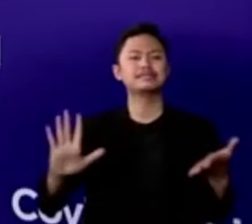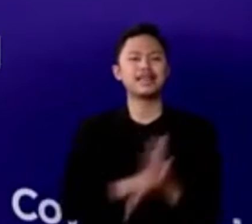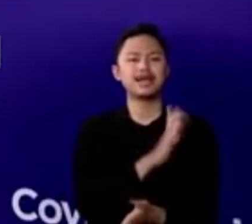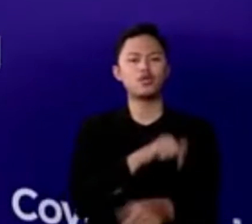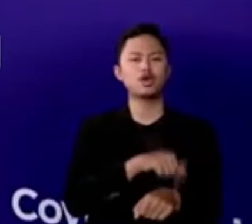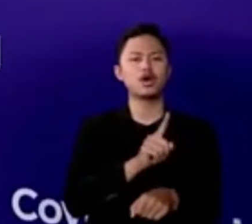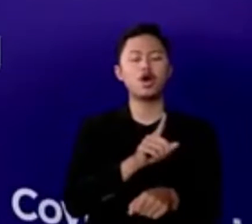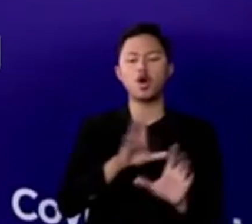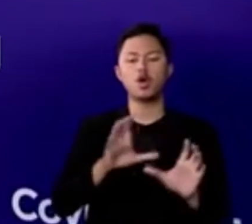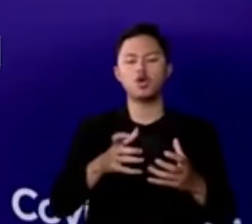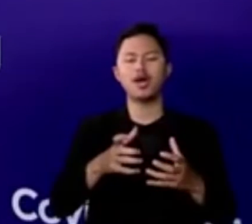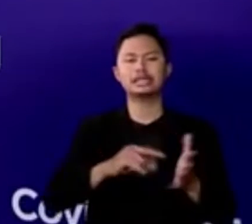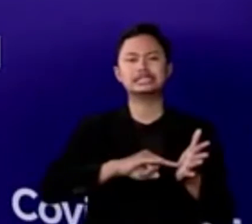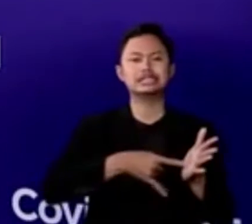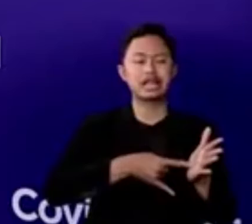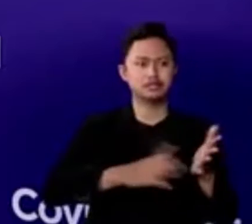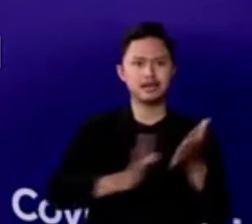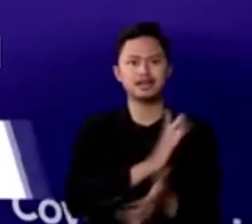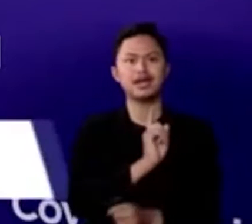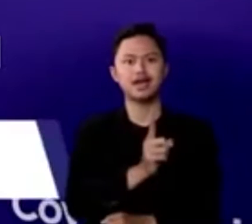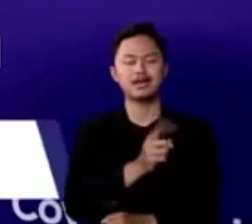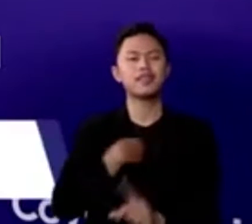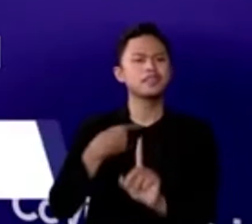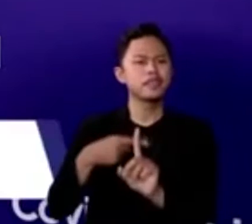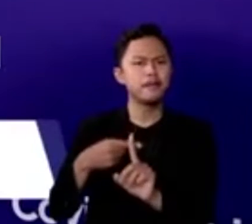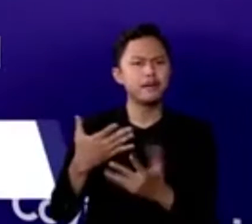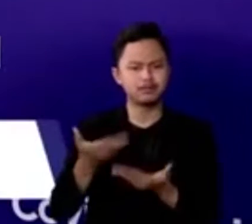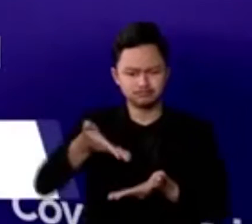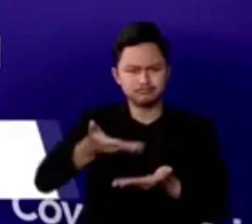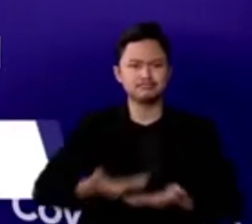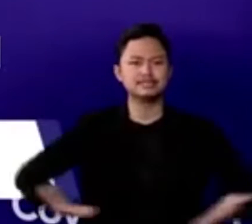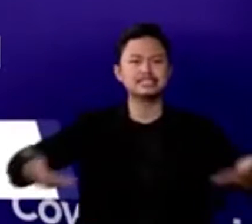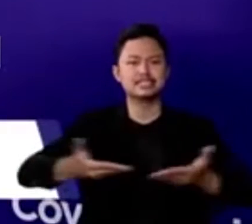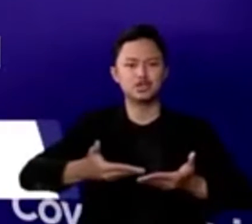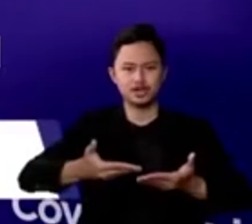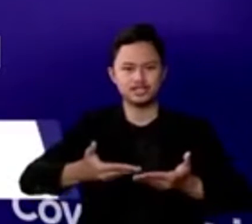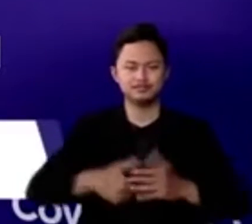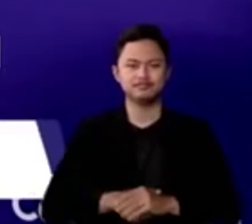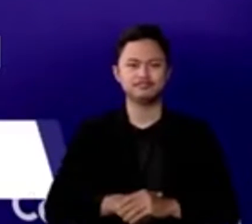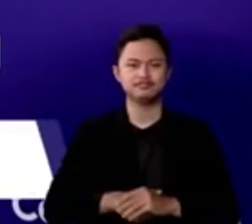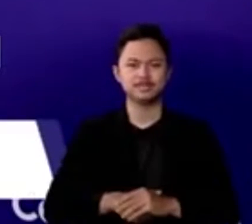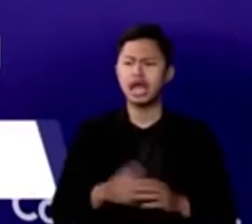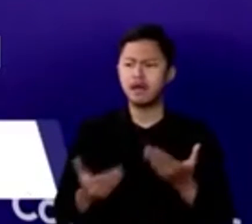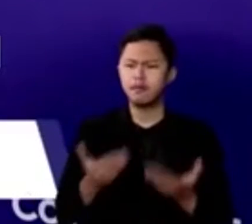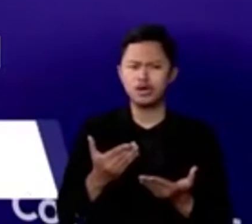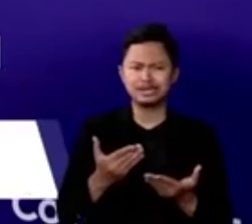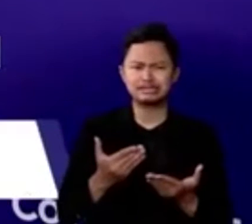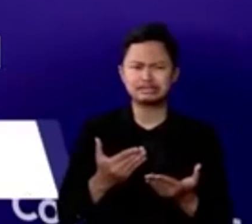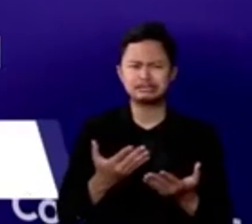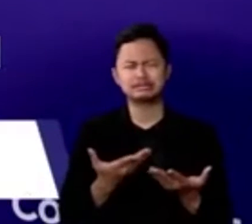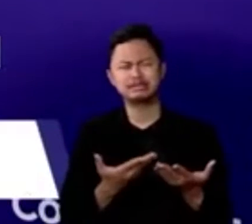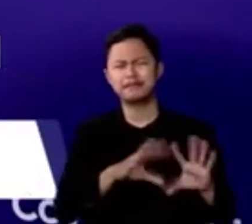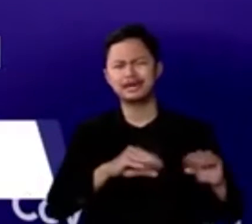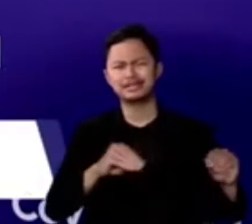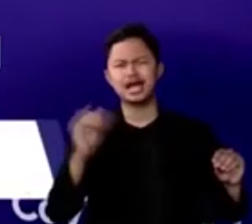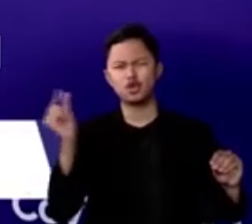masuk keruang digital dan momentumnya ditambah suasana pun demi Saya rasa konvensional menarik tetapi ruang digital